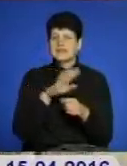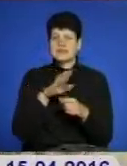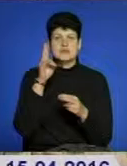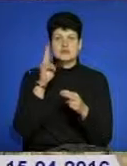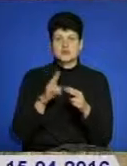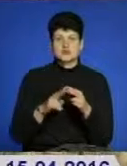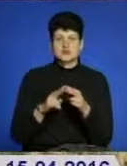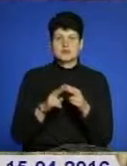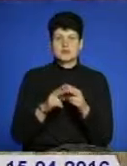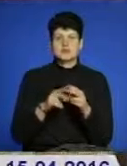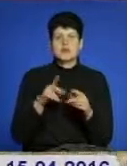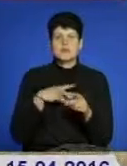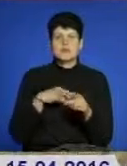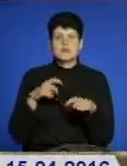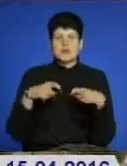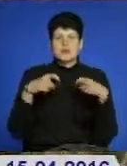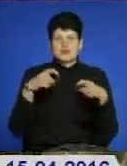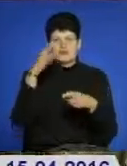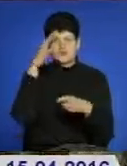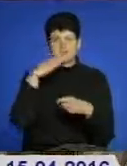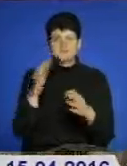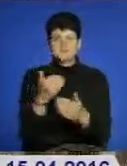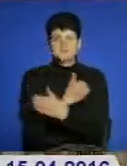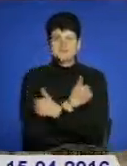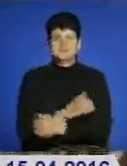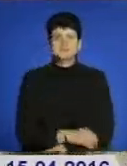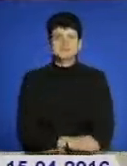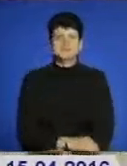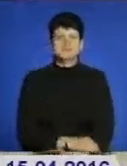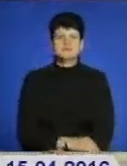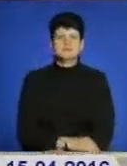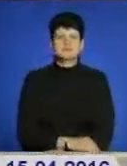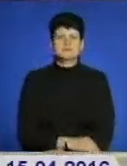церемонії нагородження, підбігла до татка обійняти.